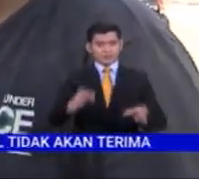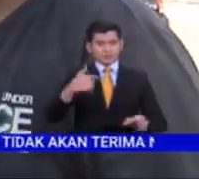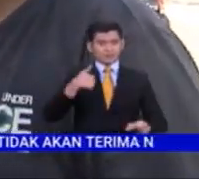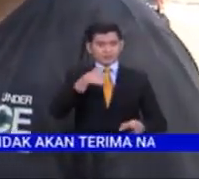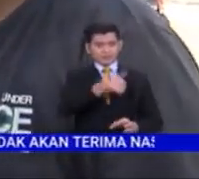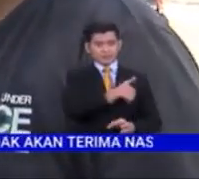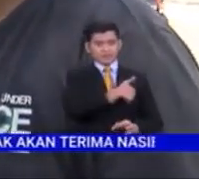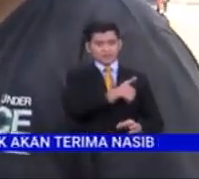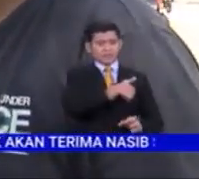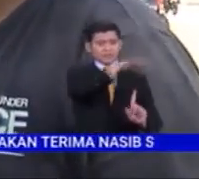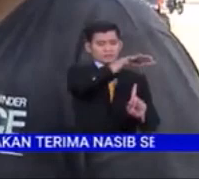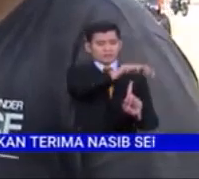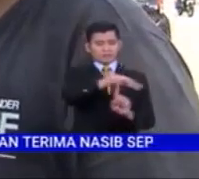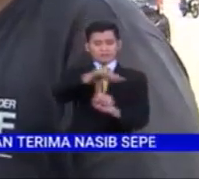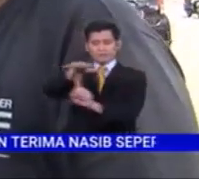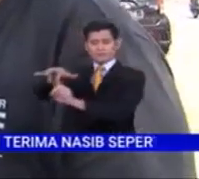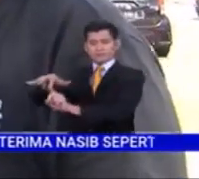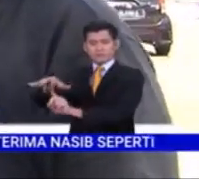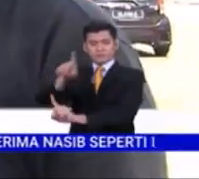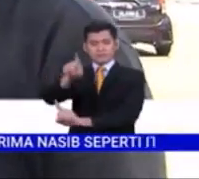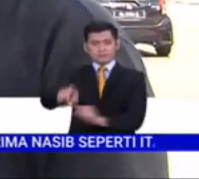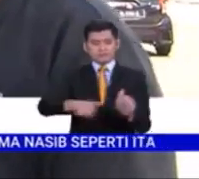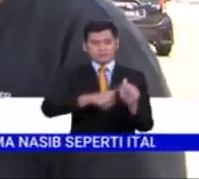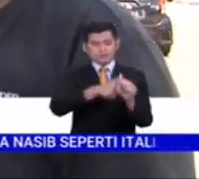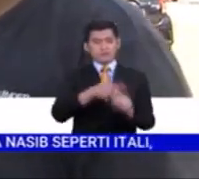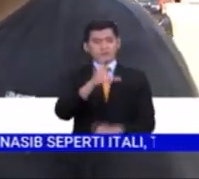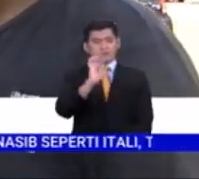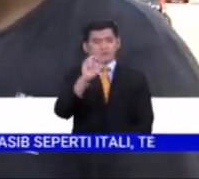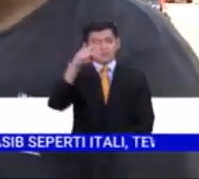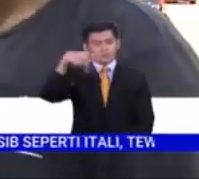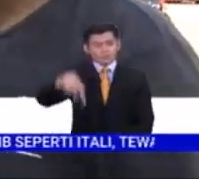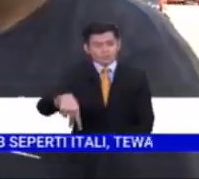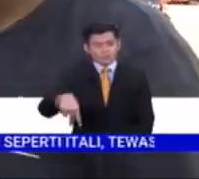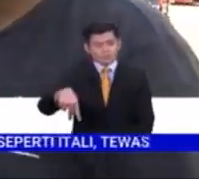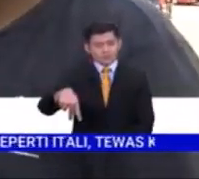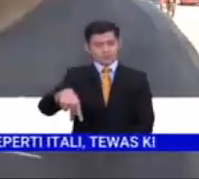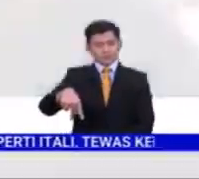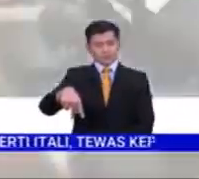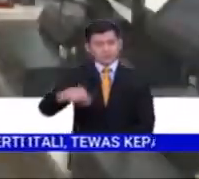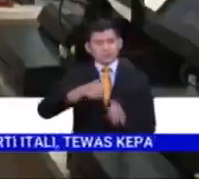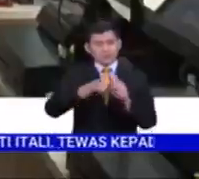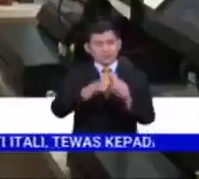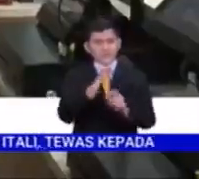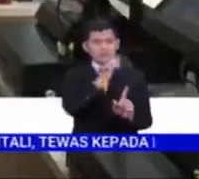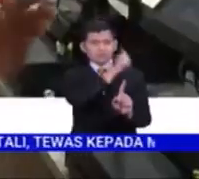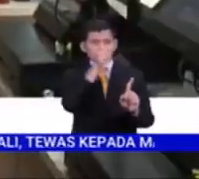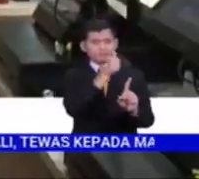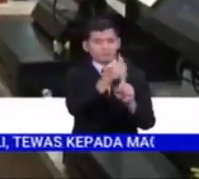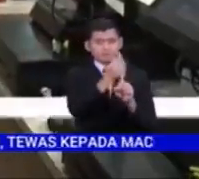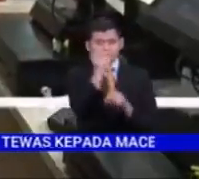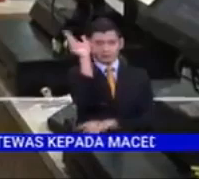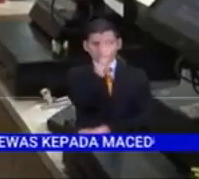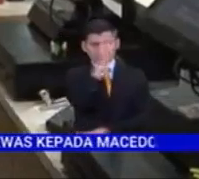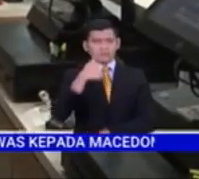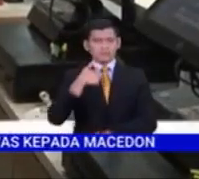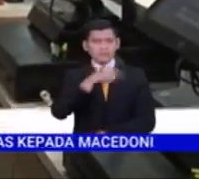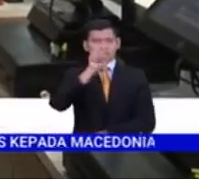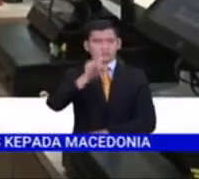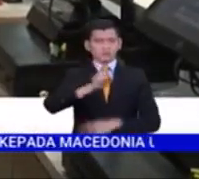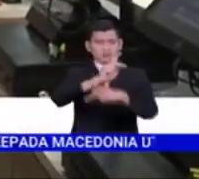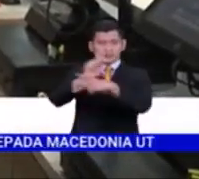ada ikut dia punya prosedur lah. Apa semua yang untuk kerajaan bagi tahu lah. Kita akan meeting kita punya SOP